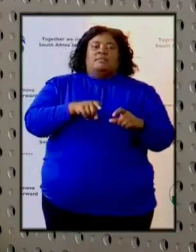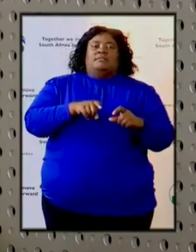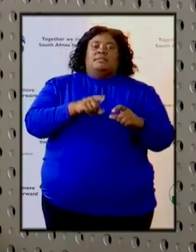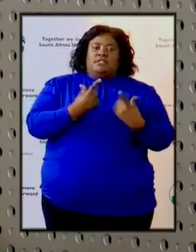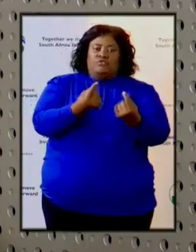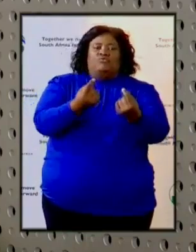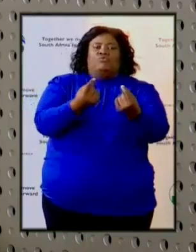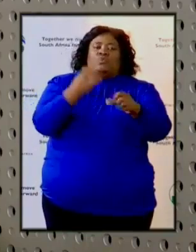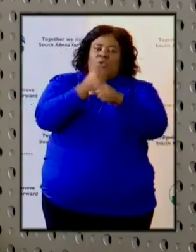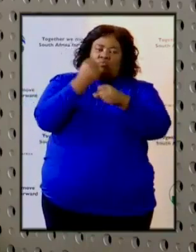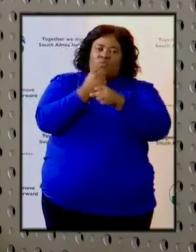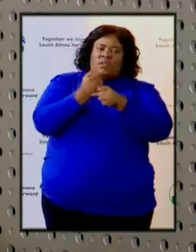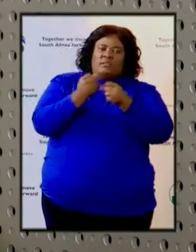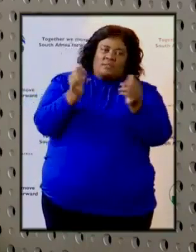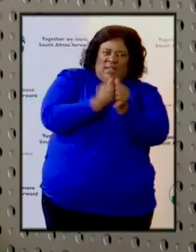sacrifices sonke.